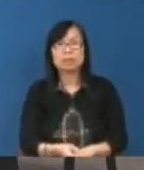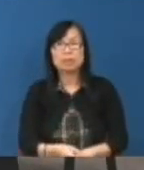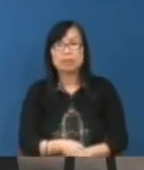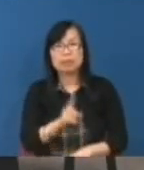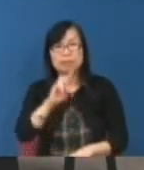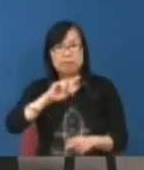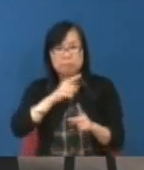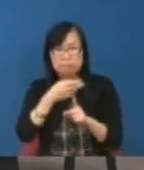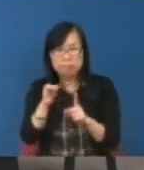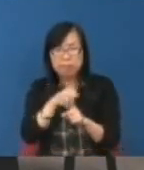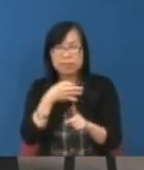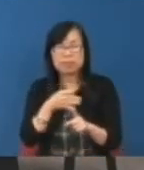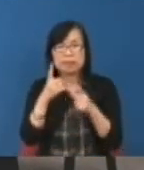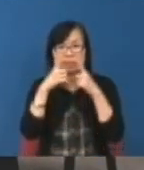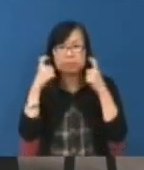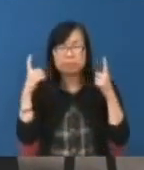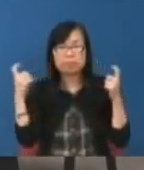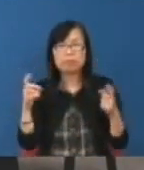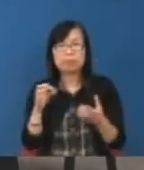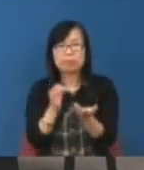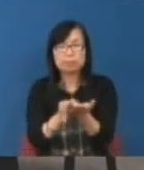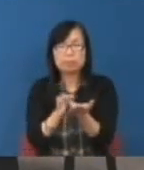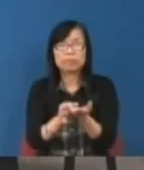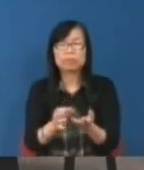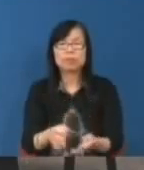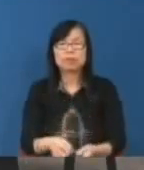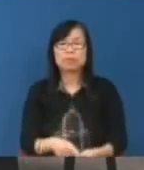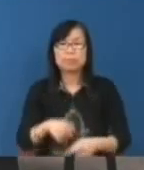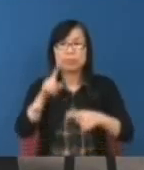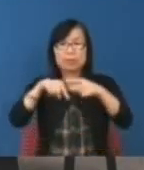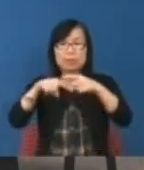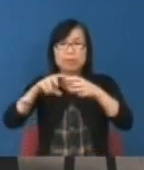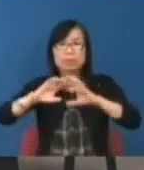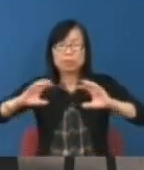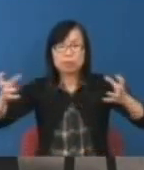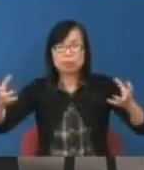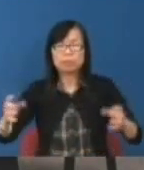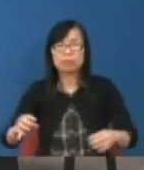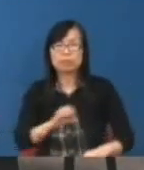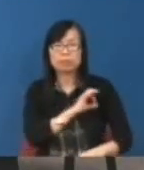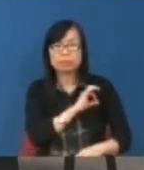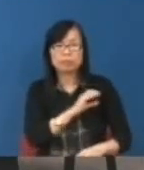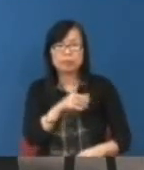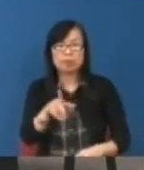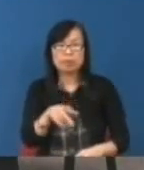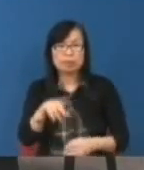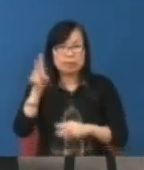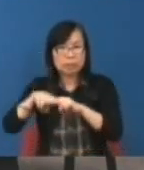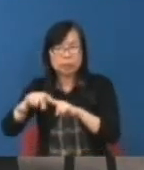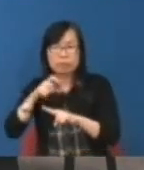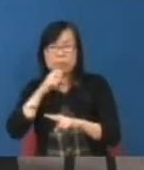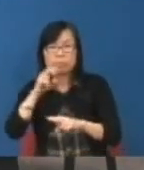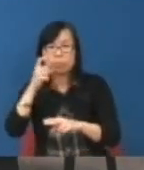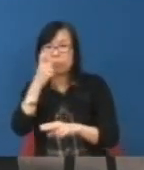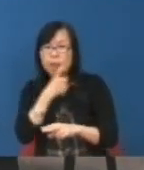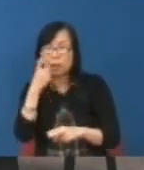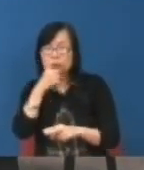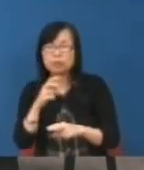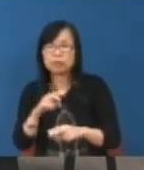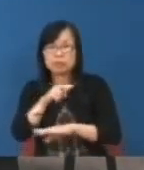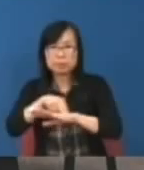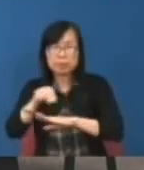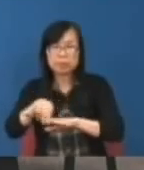鎮居民嘅，尤其大都會嘅人就更加歧視嗱。你喺大陸有户口制度噶嘛 ？OK， 你